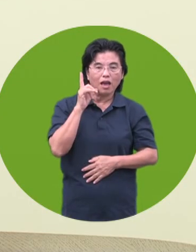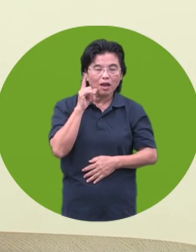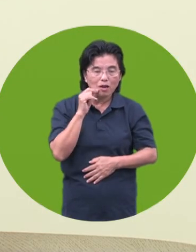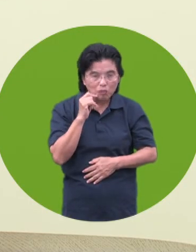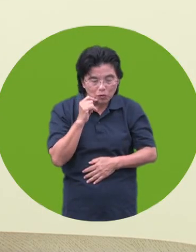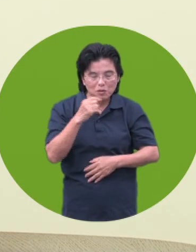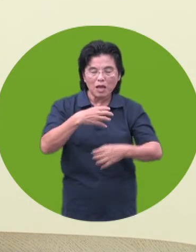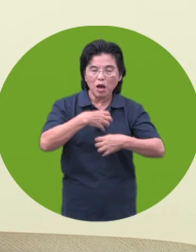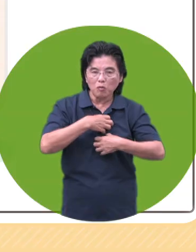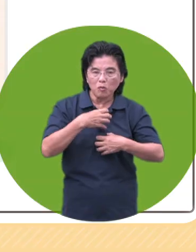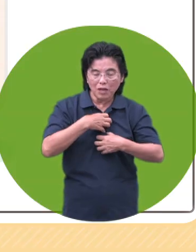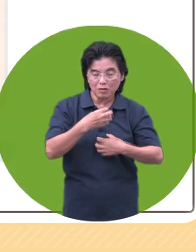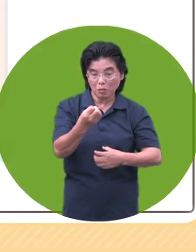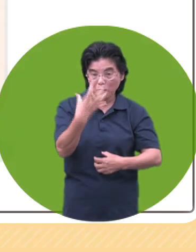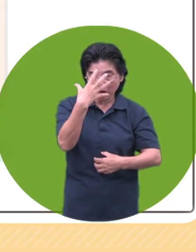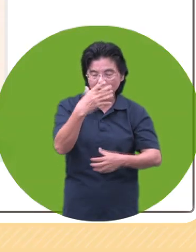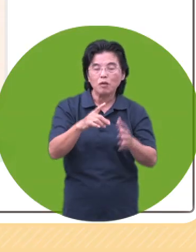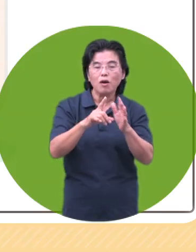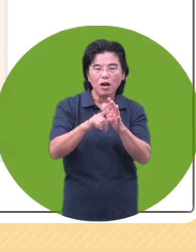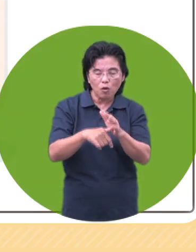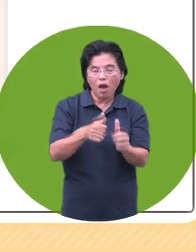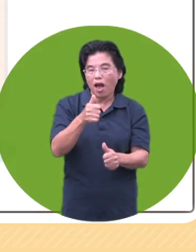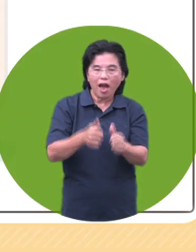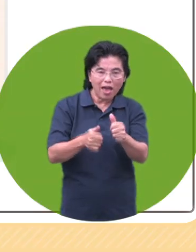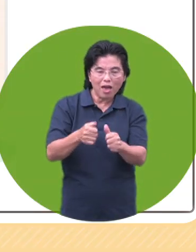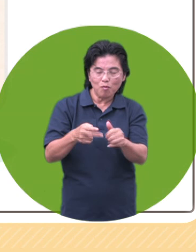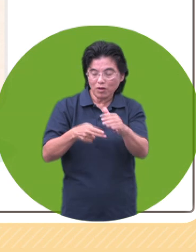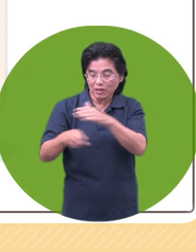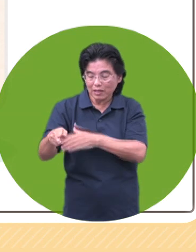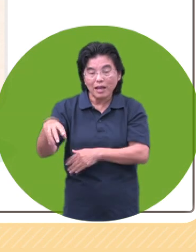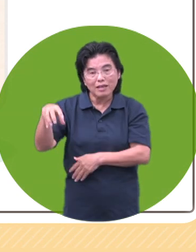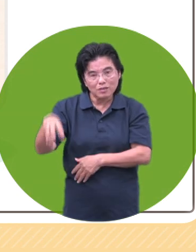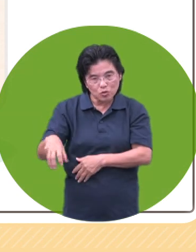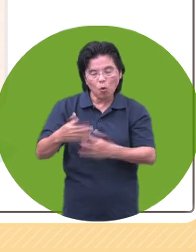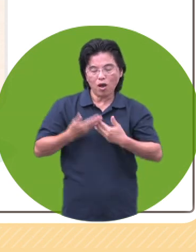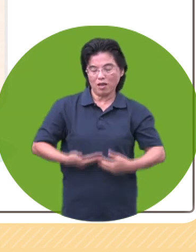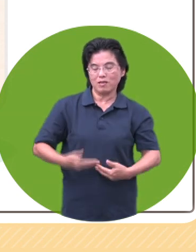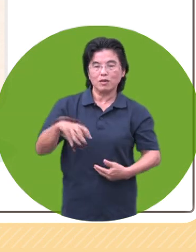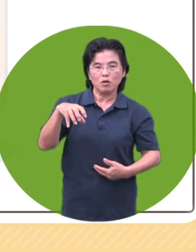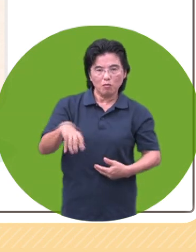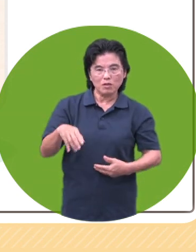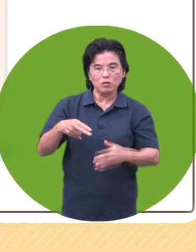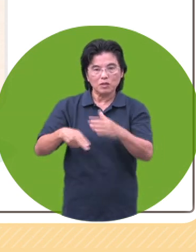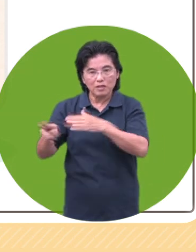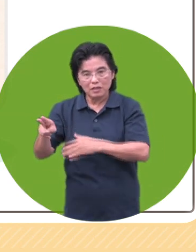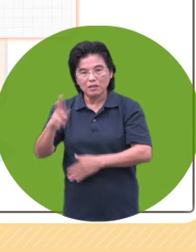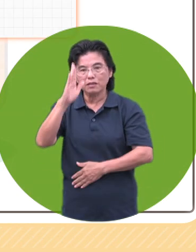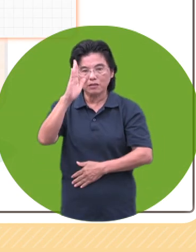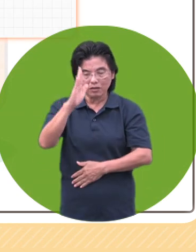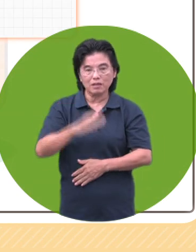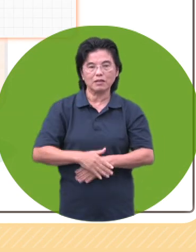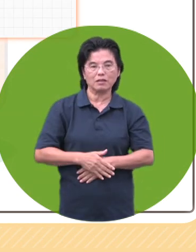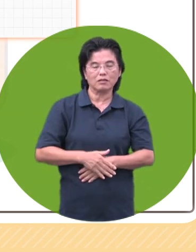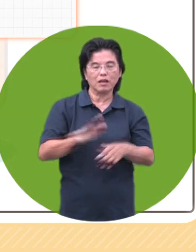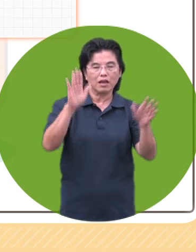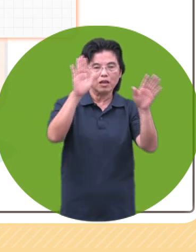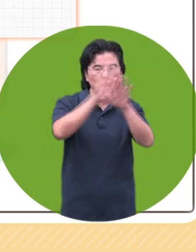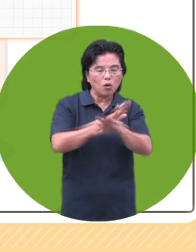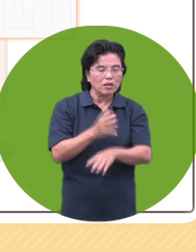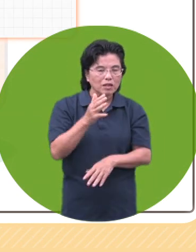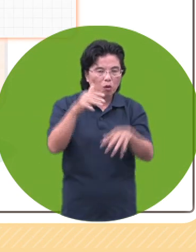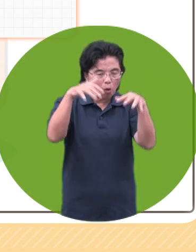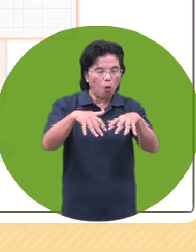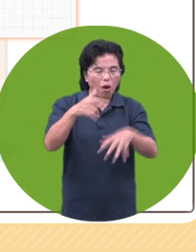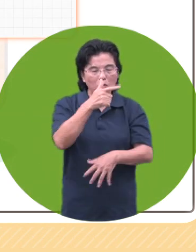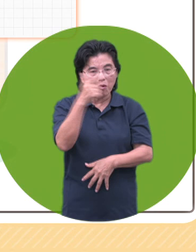が発表された場合、早めに近くの避難所や安全な場所に避難してください。夜間に大雨が予